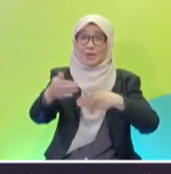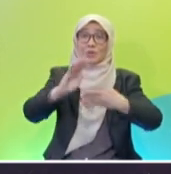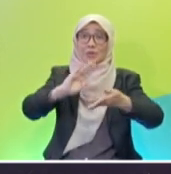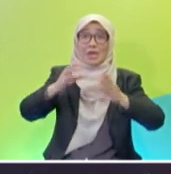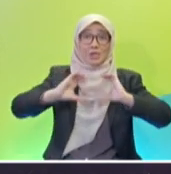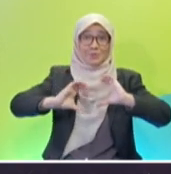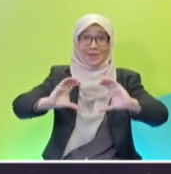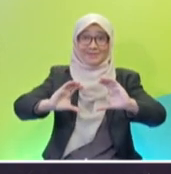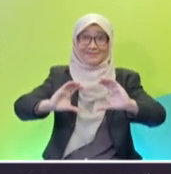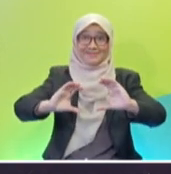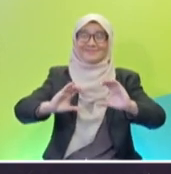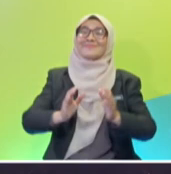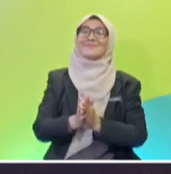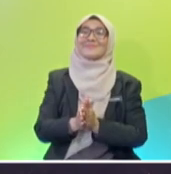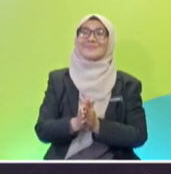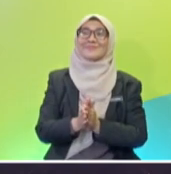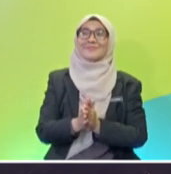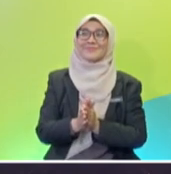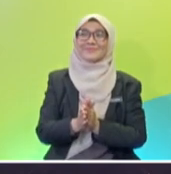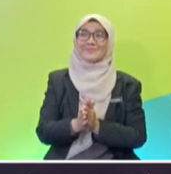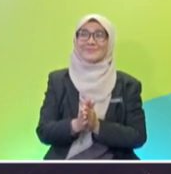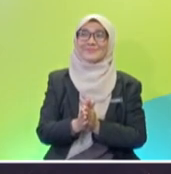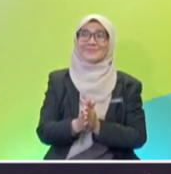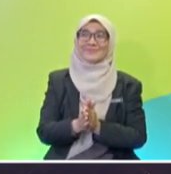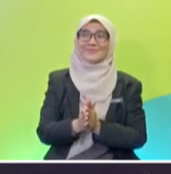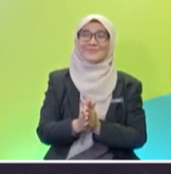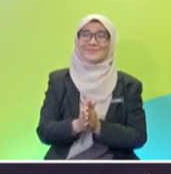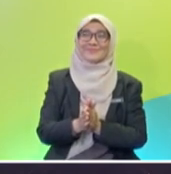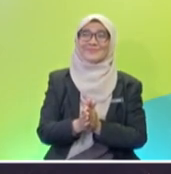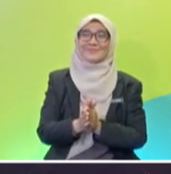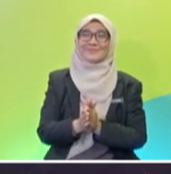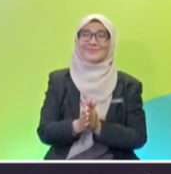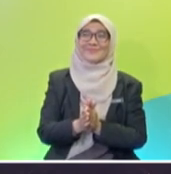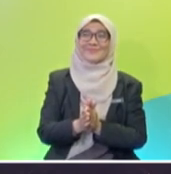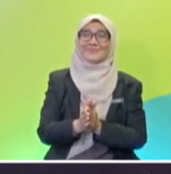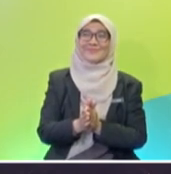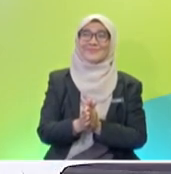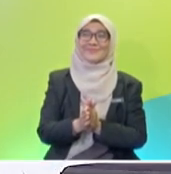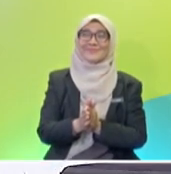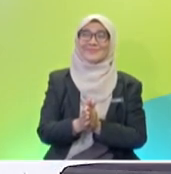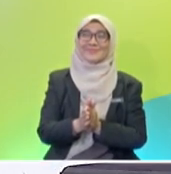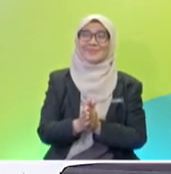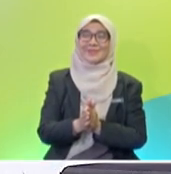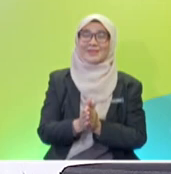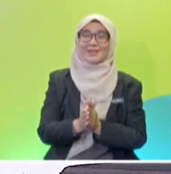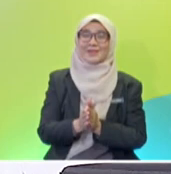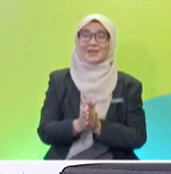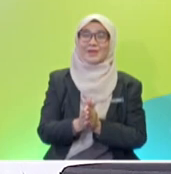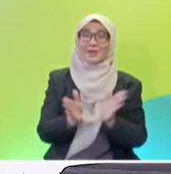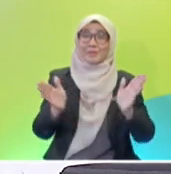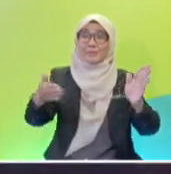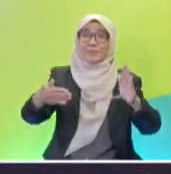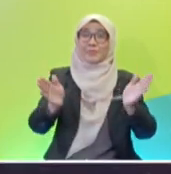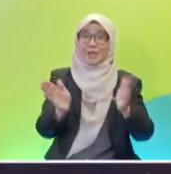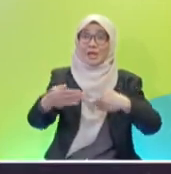Ya. Cepat. Saya tulis cepat ya. Cepat. Baik. Tulis. Cepat buat saya aktiviti. Tulis dengan cepat cikgu. Baik. Okey, untuk yang saya